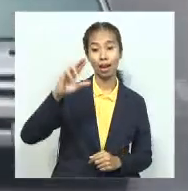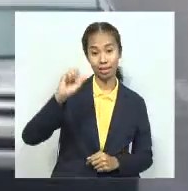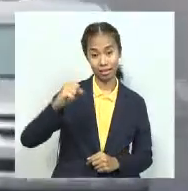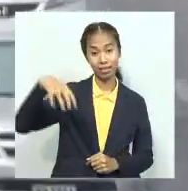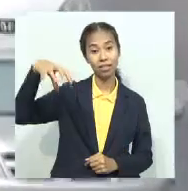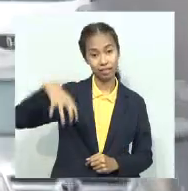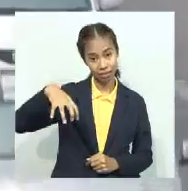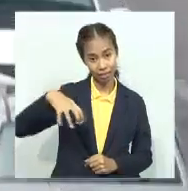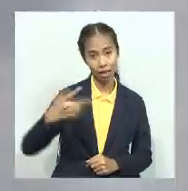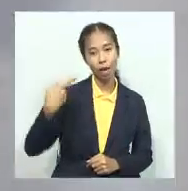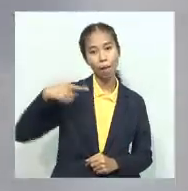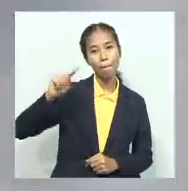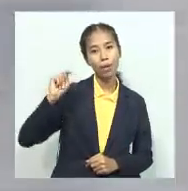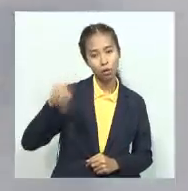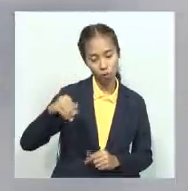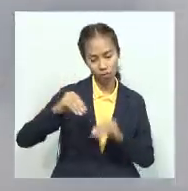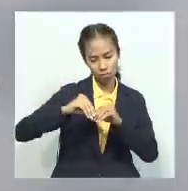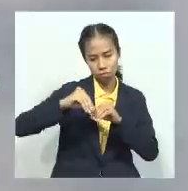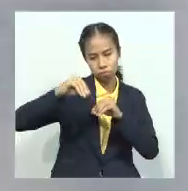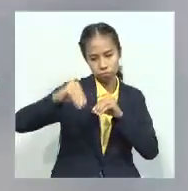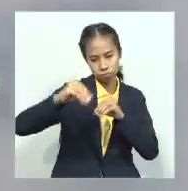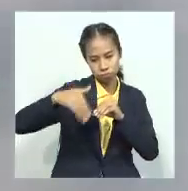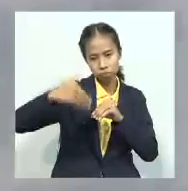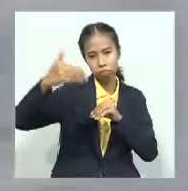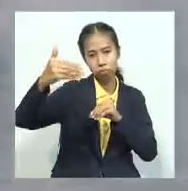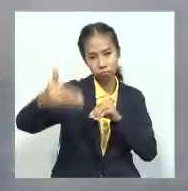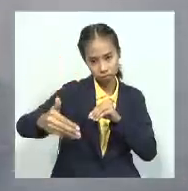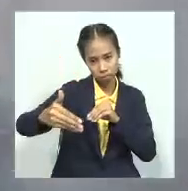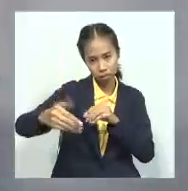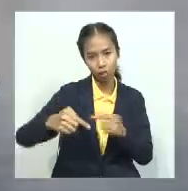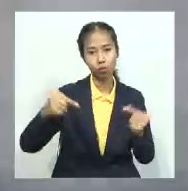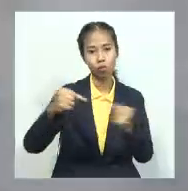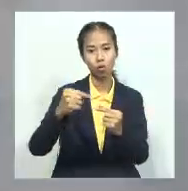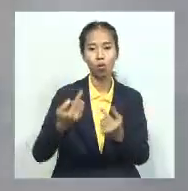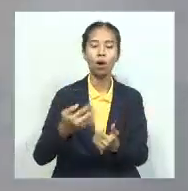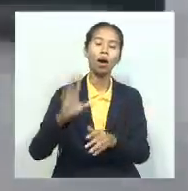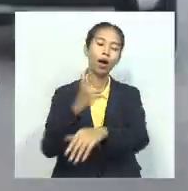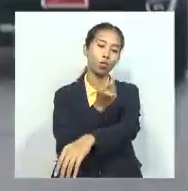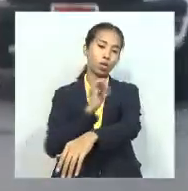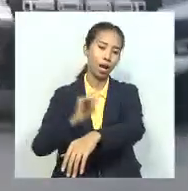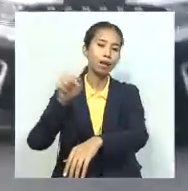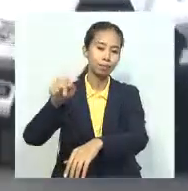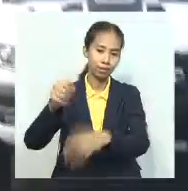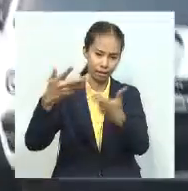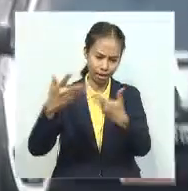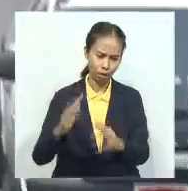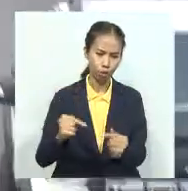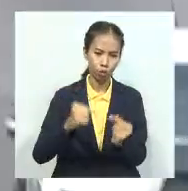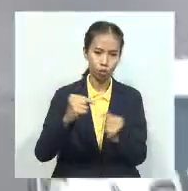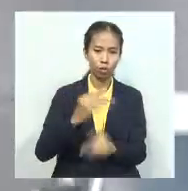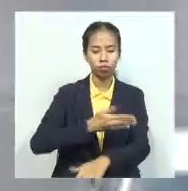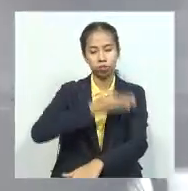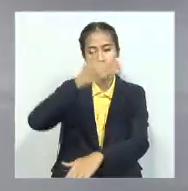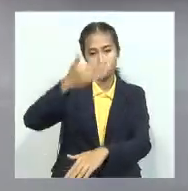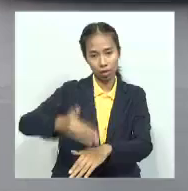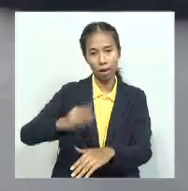องหลวงจังหวัดปทุมธานีเรื่อยยาวถึงช่วงก่อนถึงทางต่างระดับบางปะอินแต่เมื่อถึงช่วงทางต่างระดับบ